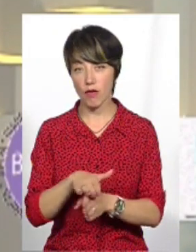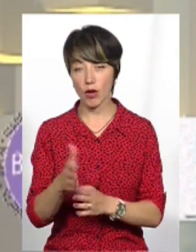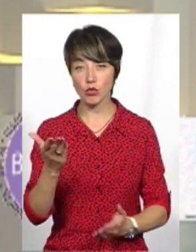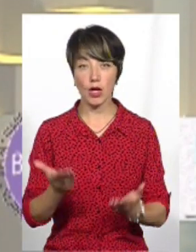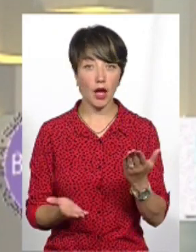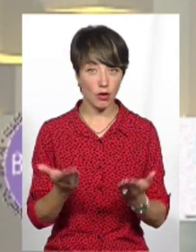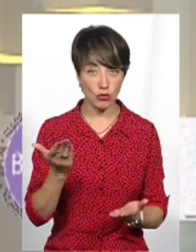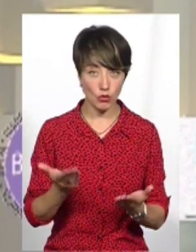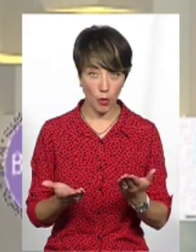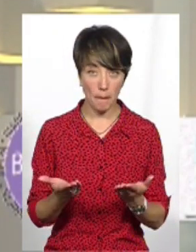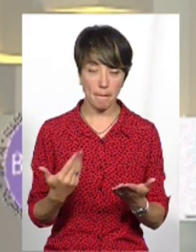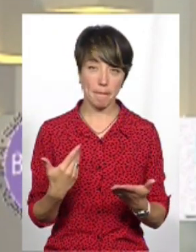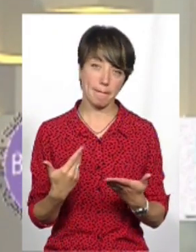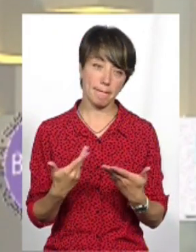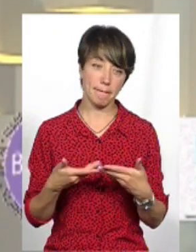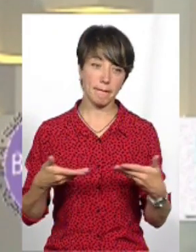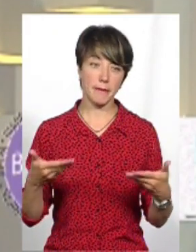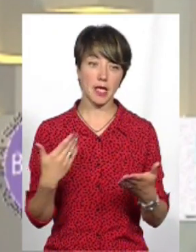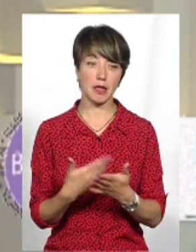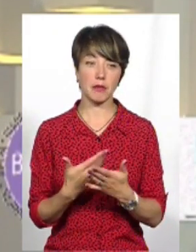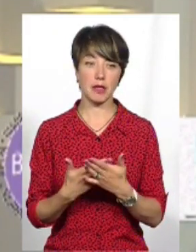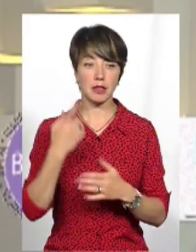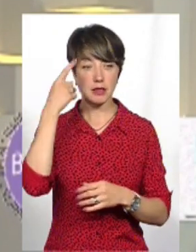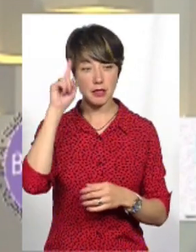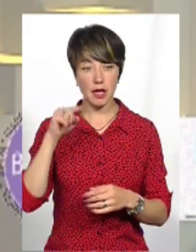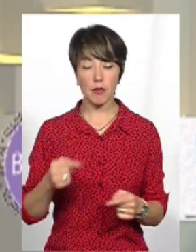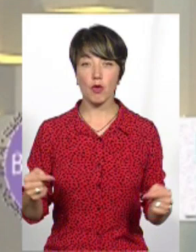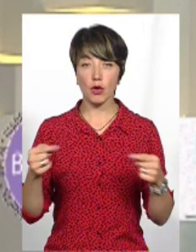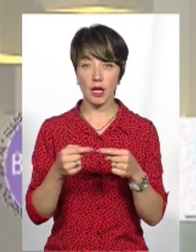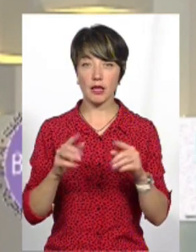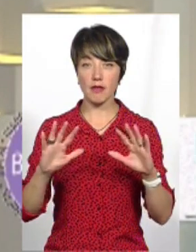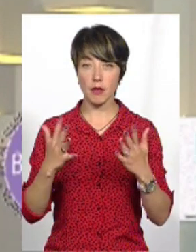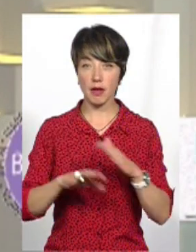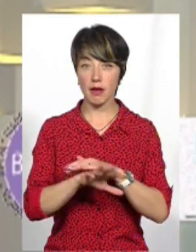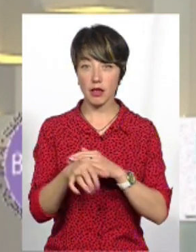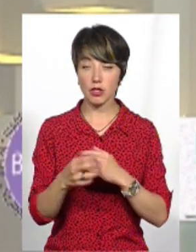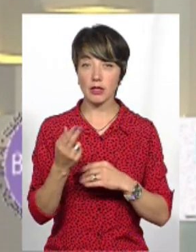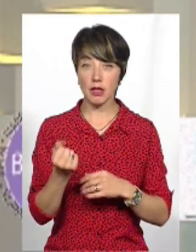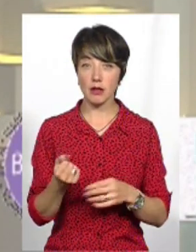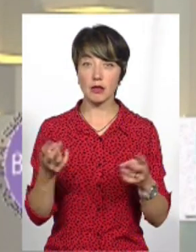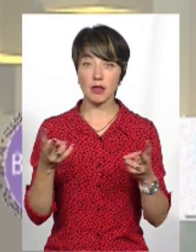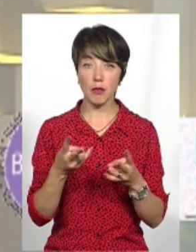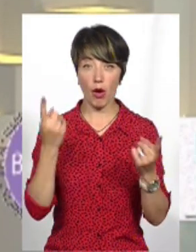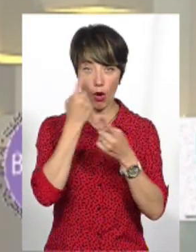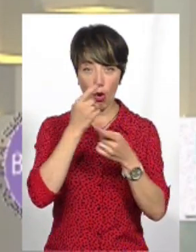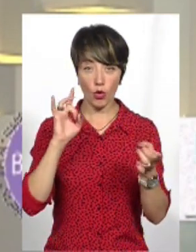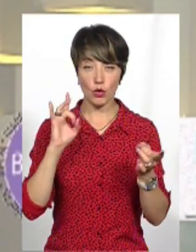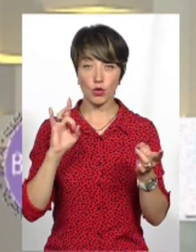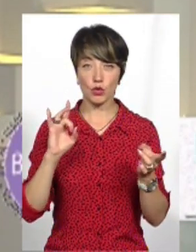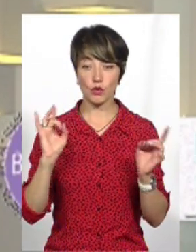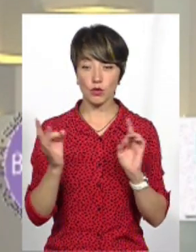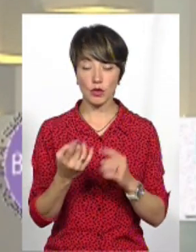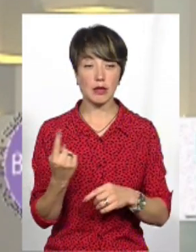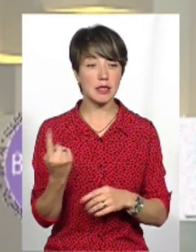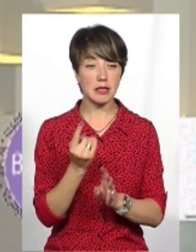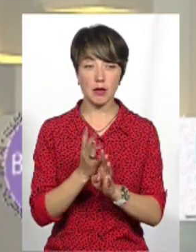Якщо ми, наприклад, знаємо про якийсь конкретний випадок крадіжки, так, його треба озвучувати.